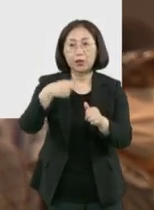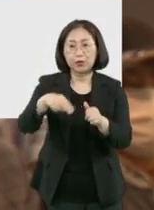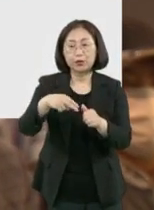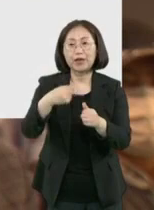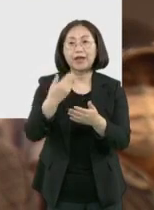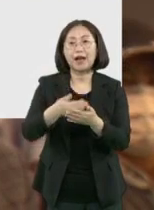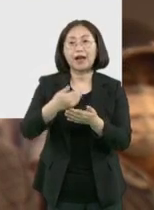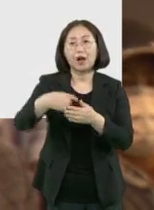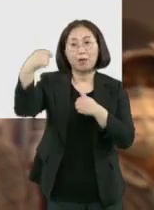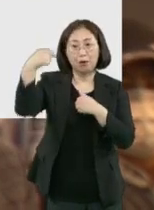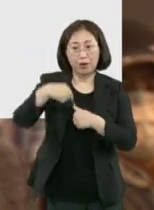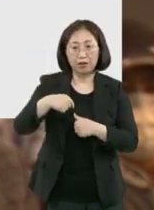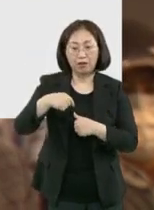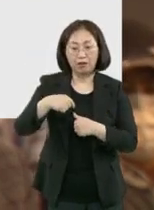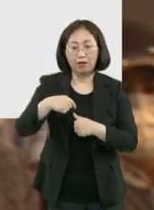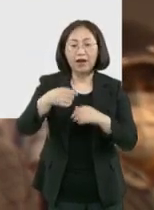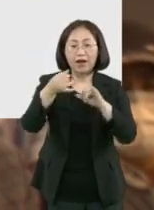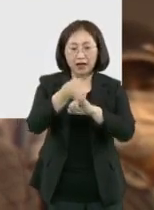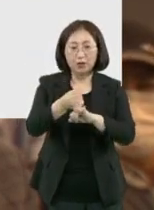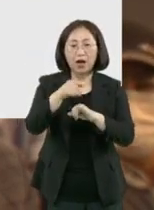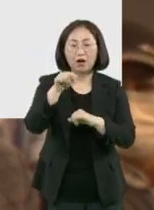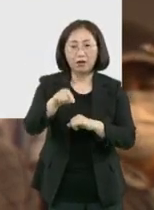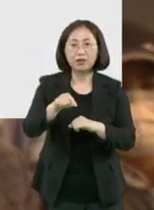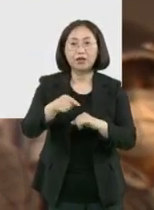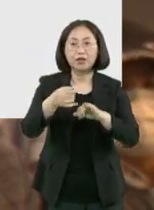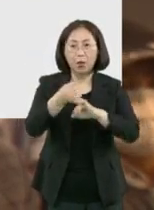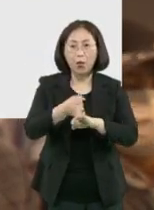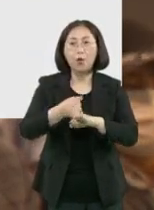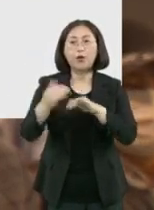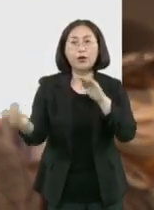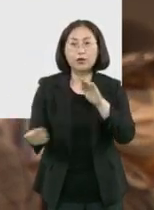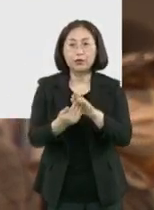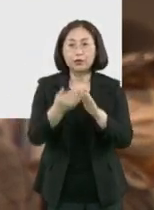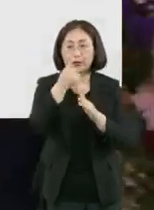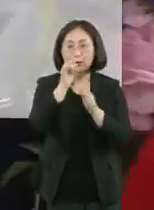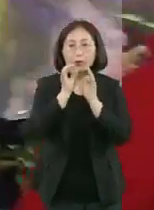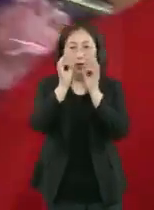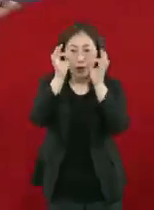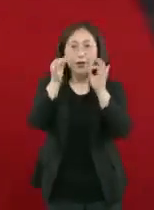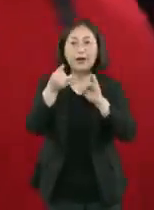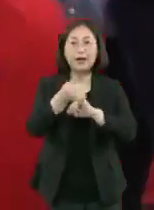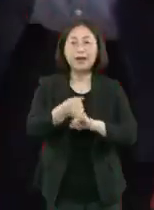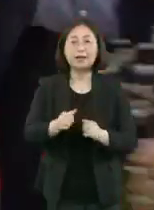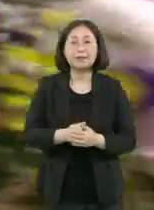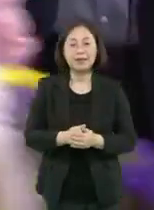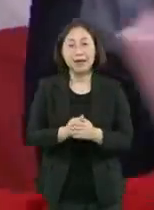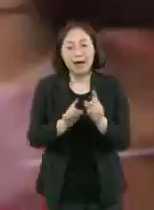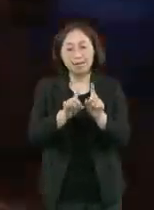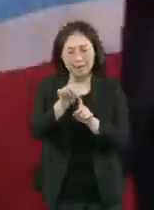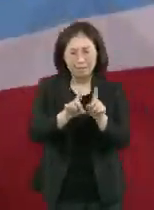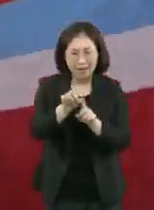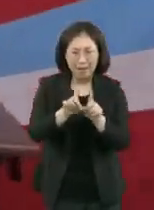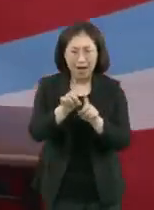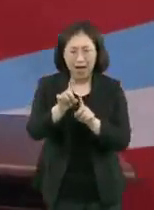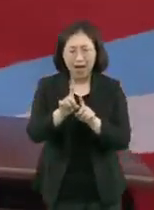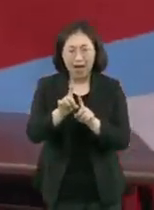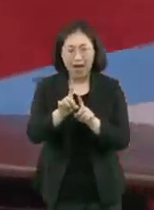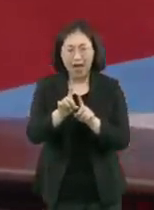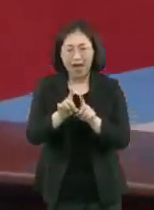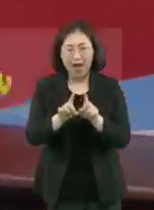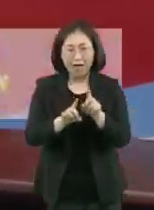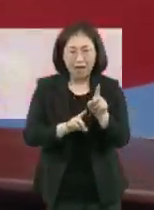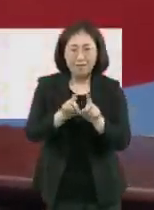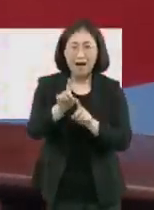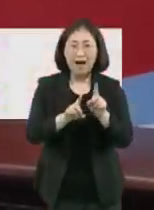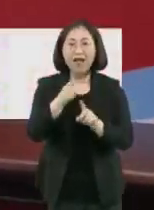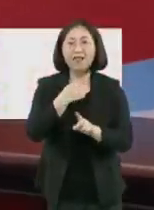걸로 알겠습니다. 약속한 것을 꼭 지키도록 최선을 다하겠습니다. 초박빙 선거에 밤새